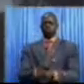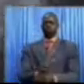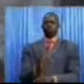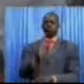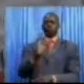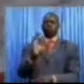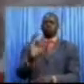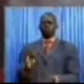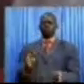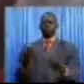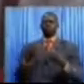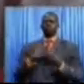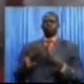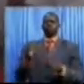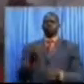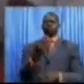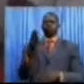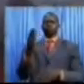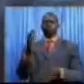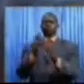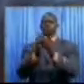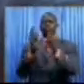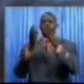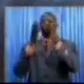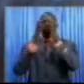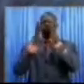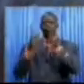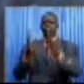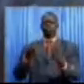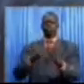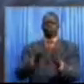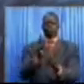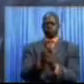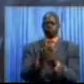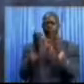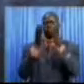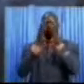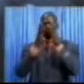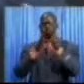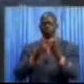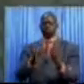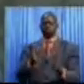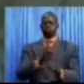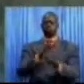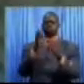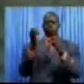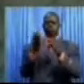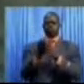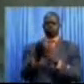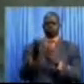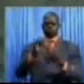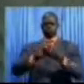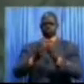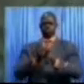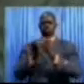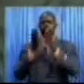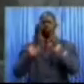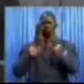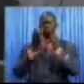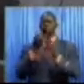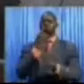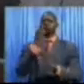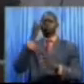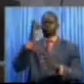Burkina Faso dispose de 15 barrages et de 1000 petits barrages. Et en vue d'éviter l'envasement, les barrages devraient